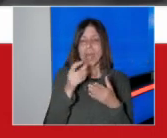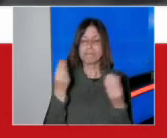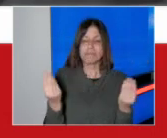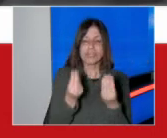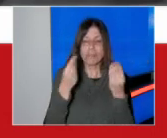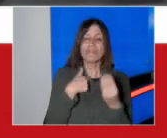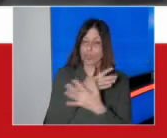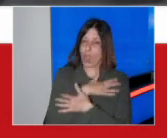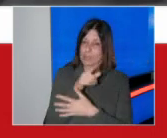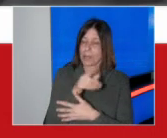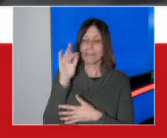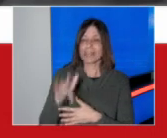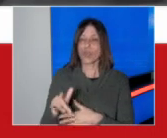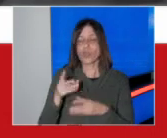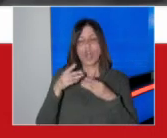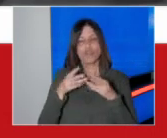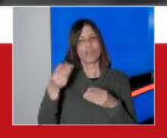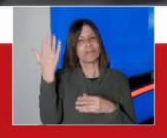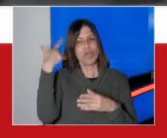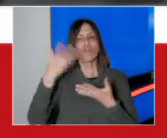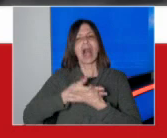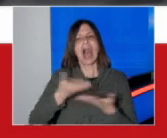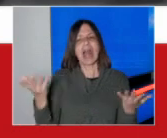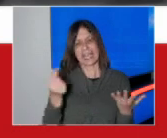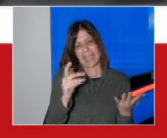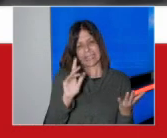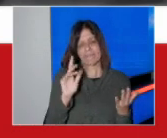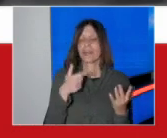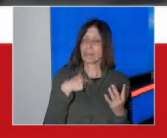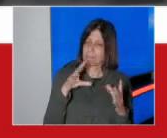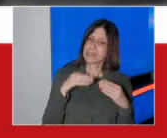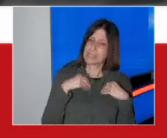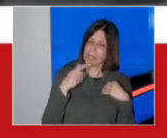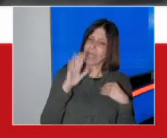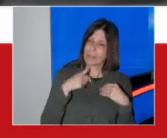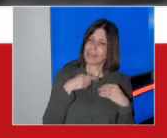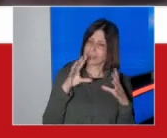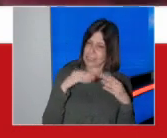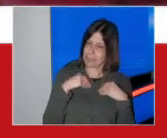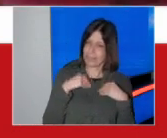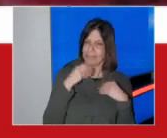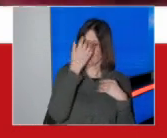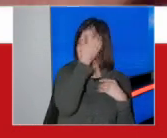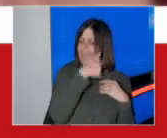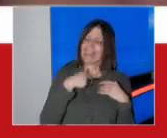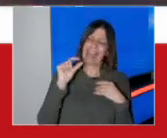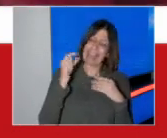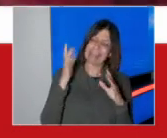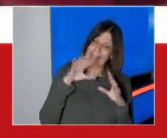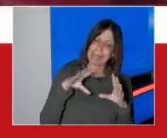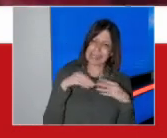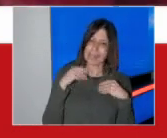את זה, בניגוד לשיטות שהיו קודם לחלק כסף מכולם. מסכים איתך לגמרי, אני הקטן גם כן. או, אתה רואה? אז